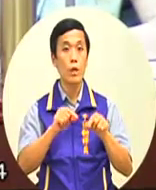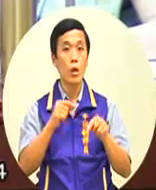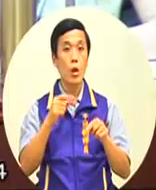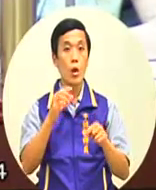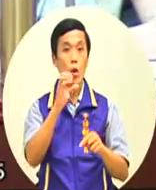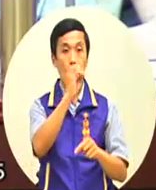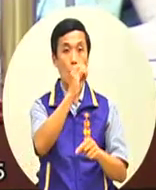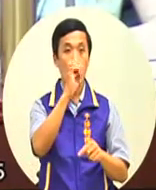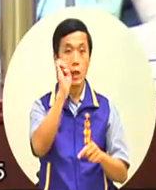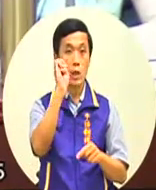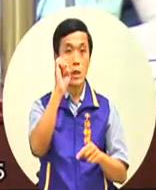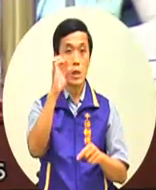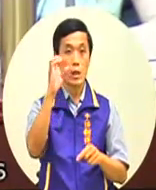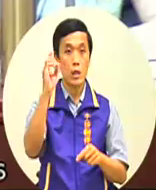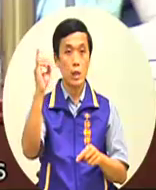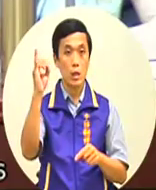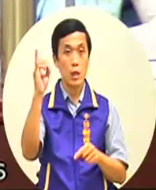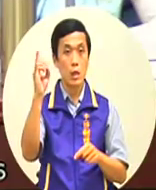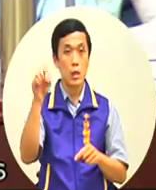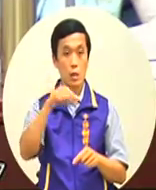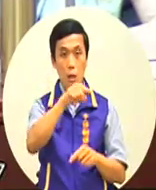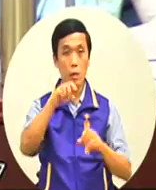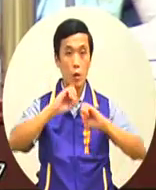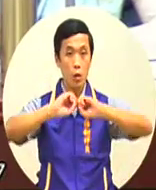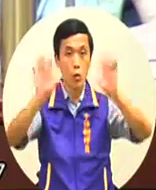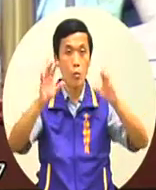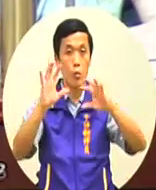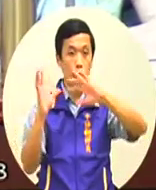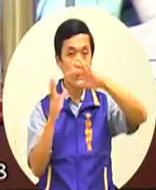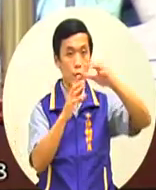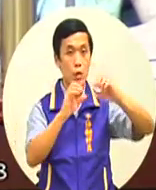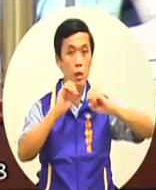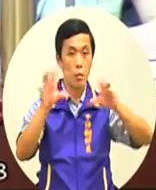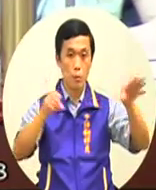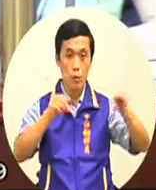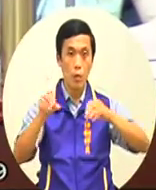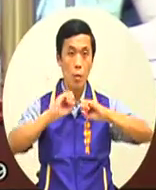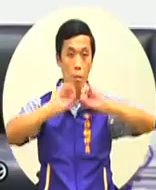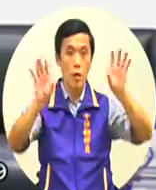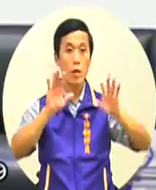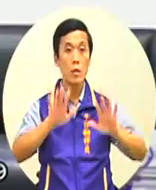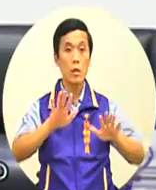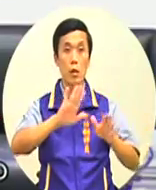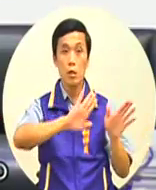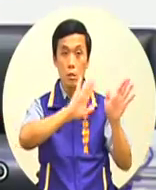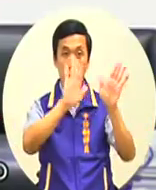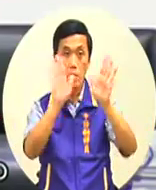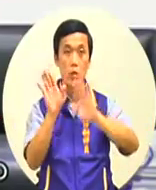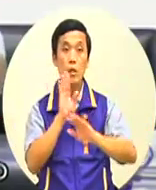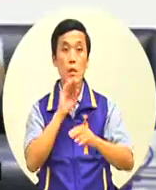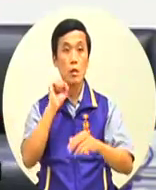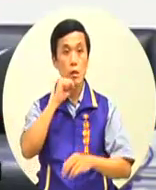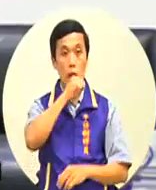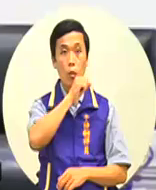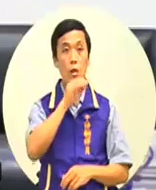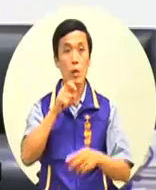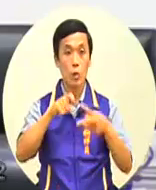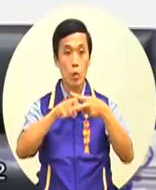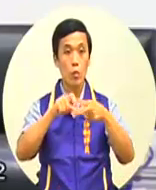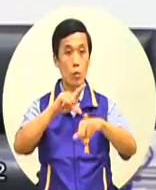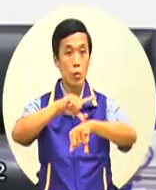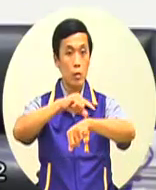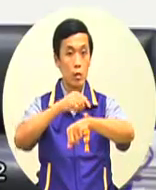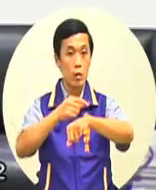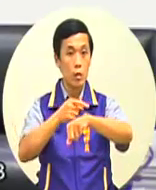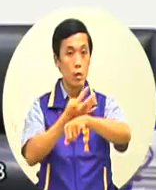OECD 经济合作发展组织他们所公布的国际资料。 所以目前的状况，其实台湾实际工时事